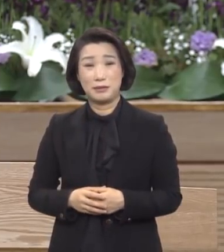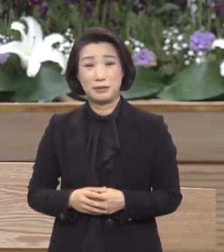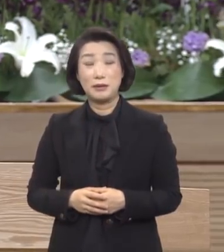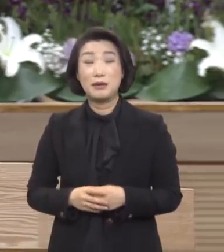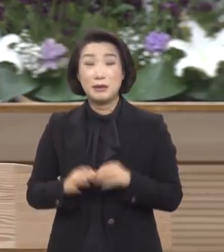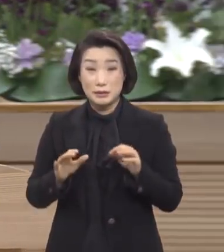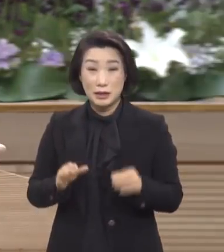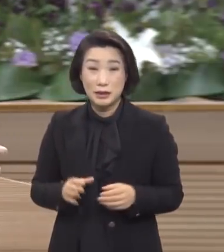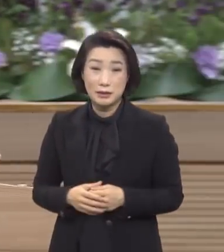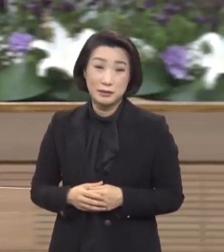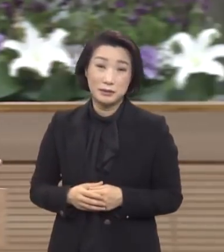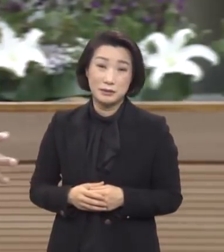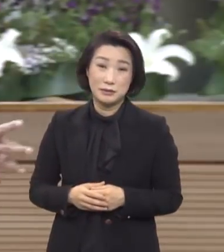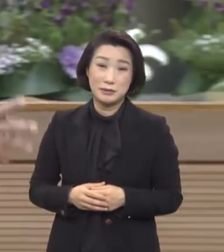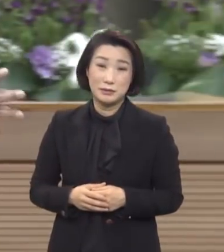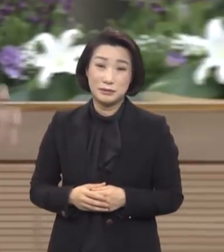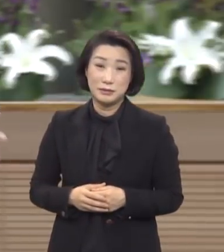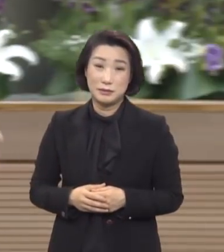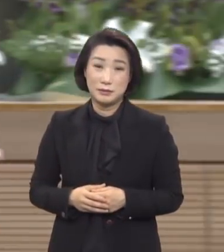그러니까